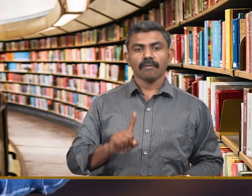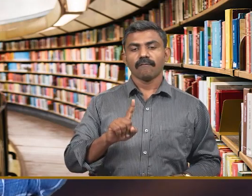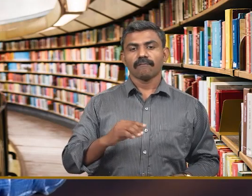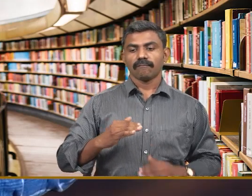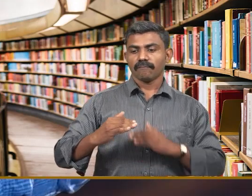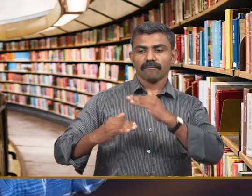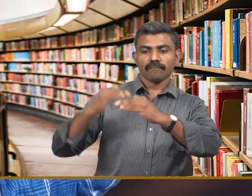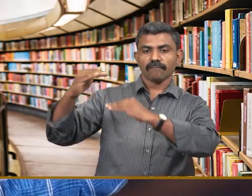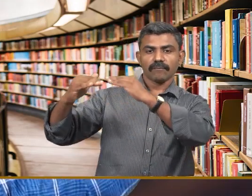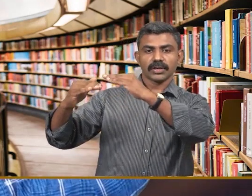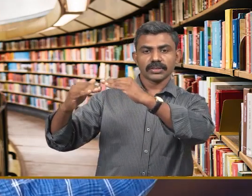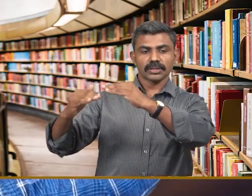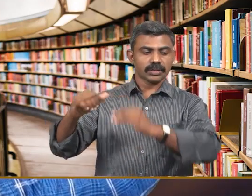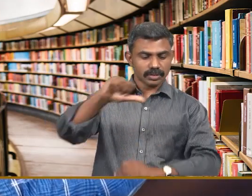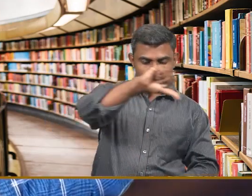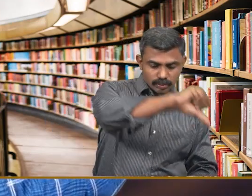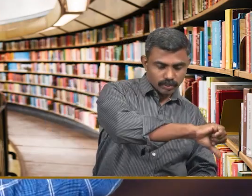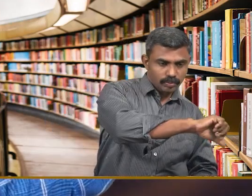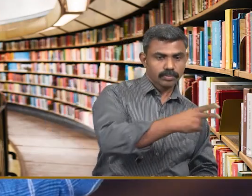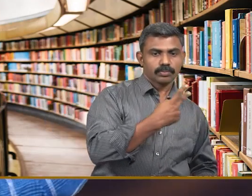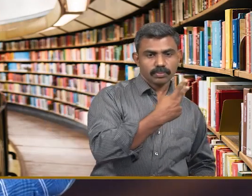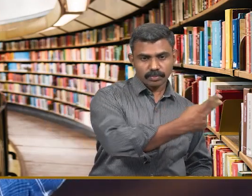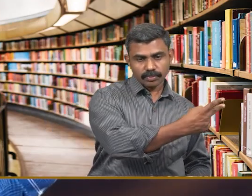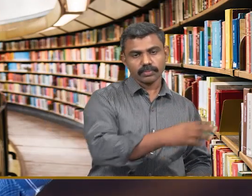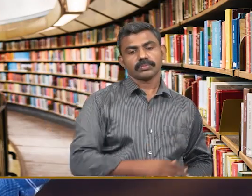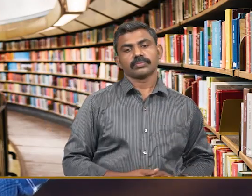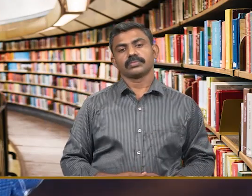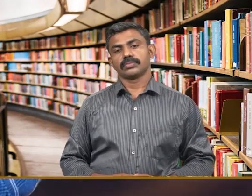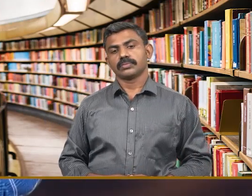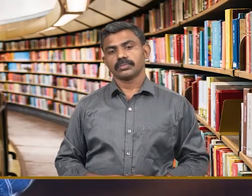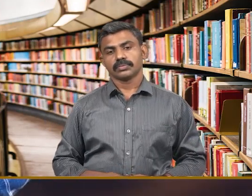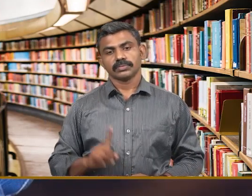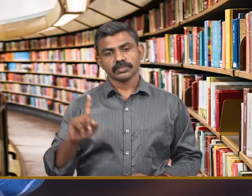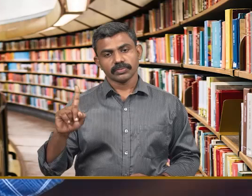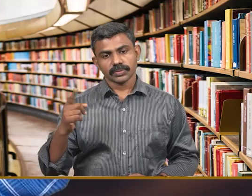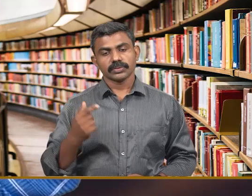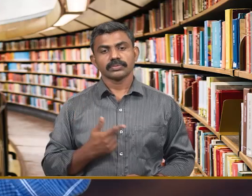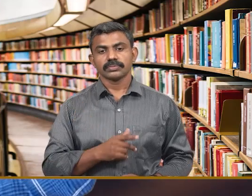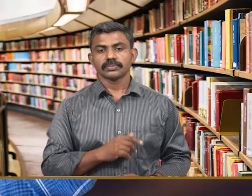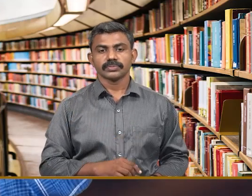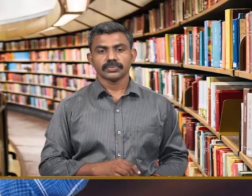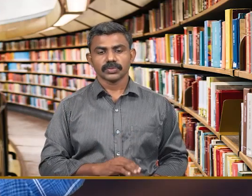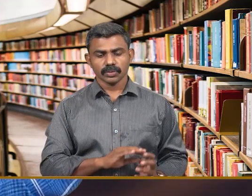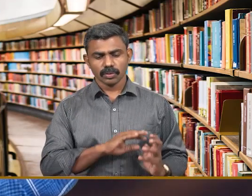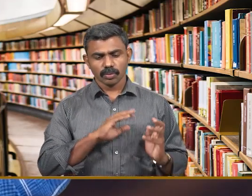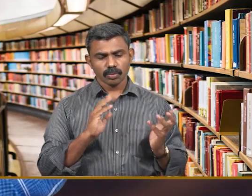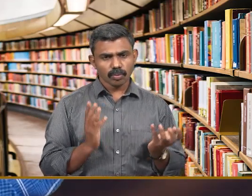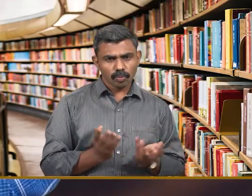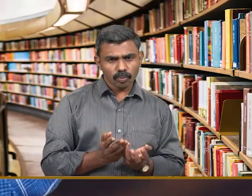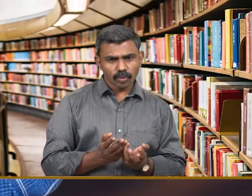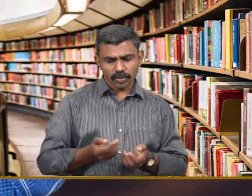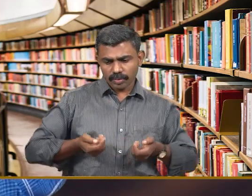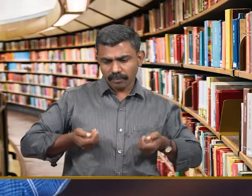ஏற்பட்ட வளர்ச்சிகள் என்னென்ன, பாதிப்புகள் என்னென்ன அப்படிங்கிறத நம்ம முதலாக பார்க்கணும். அதில் கிட்டத்தட்ட உலக